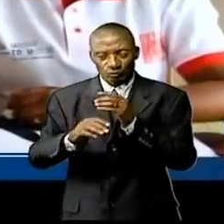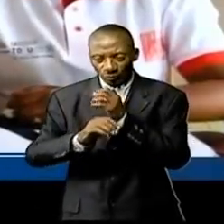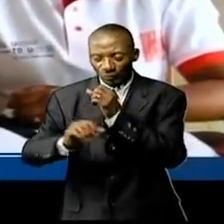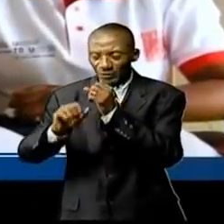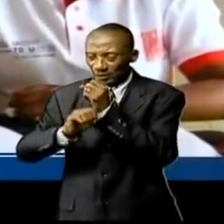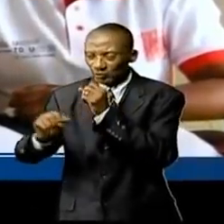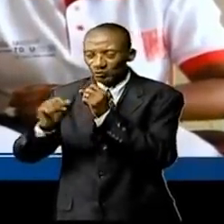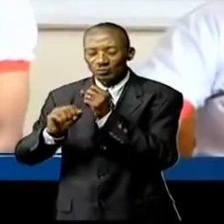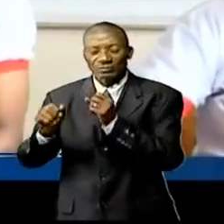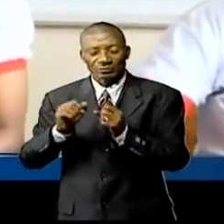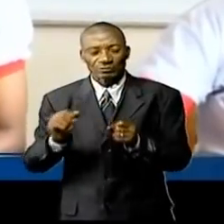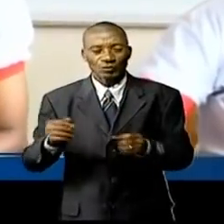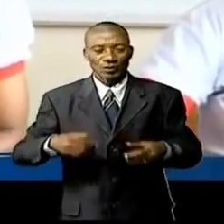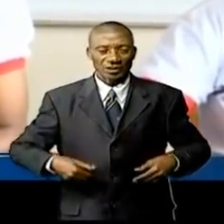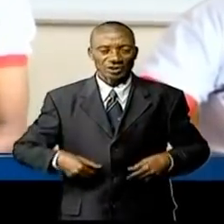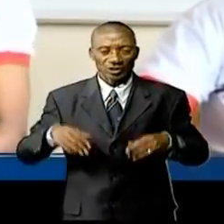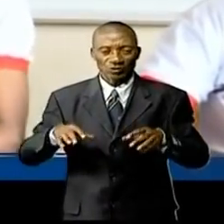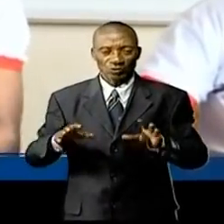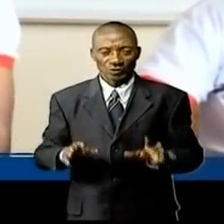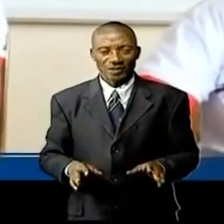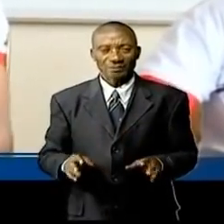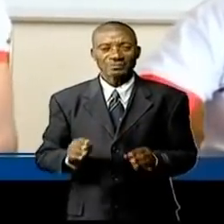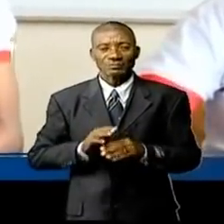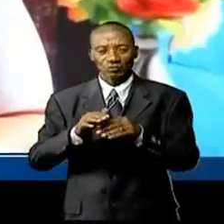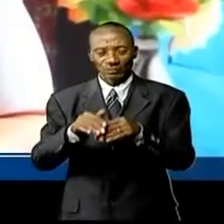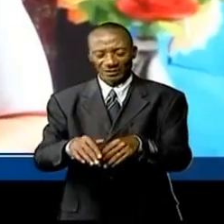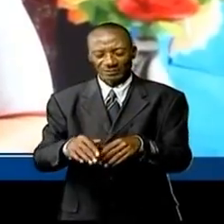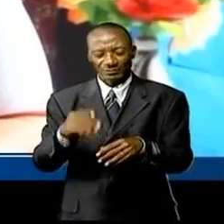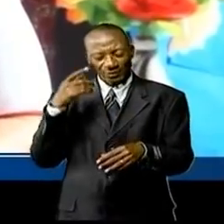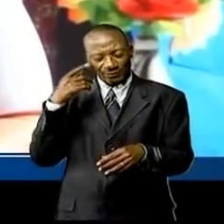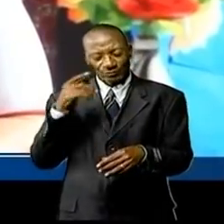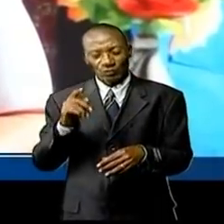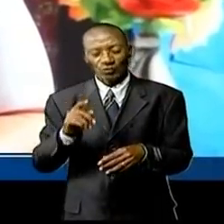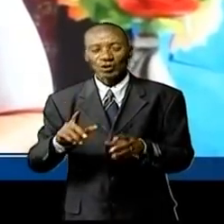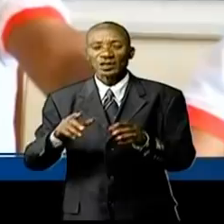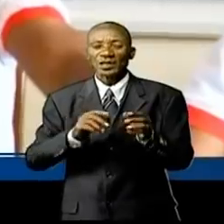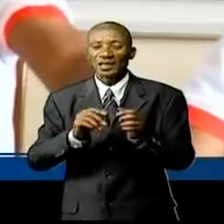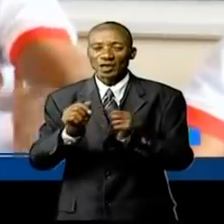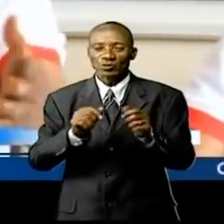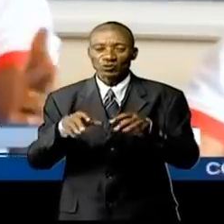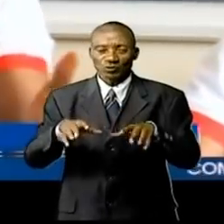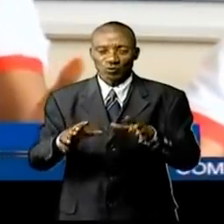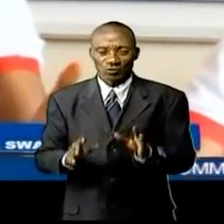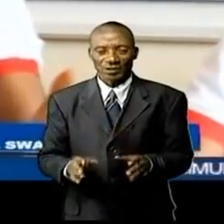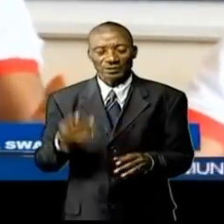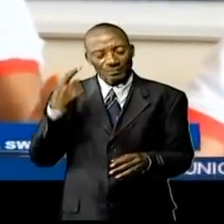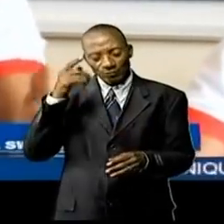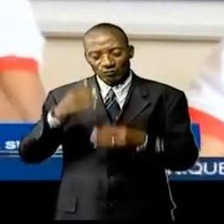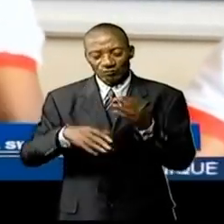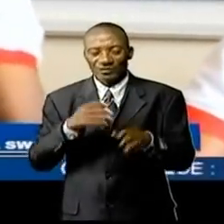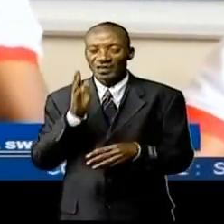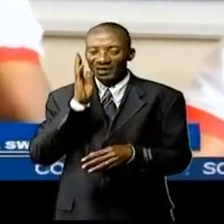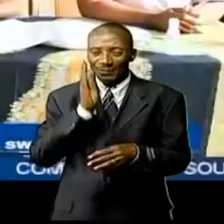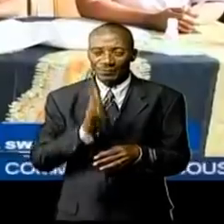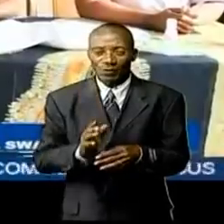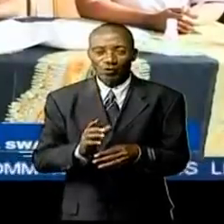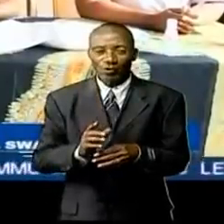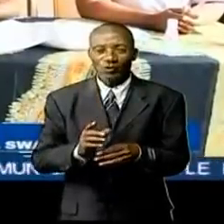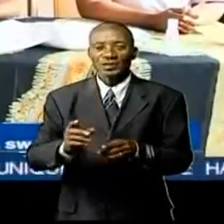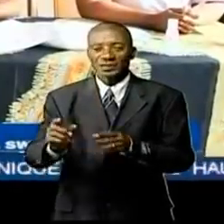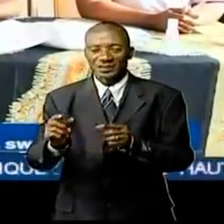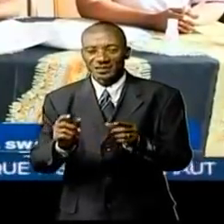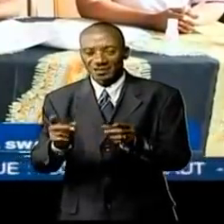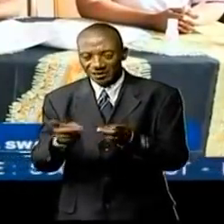du syndicat dans la vie professionnelle et se servir d'un logiciel de gestion, mais aussi et surtout donner aux